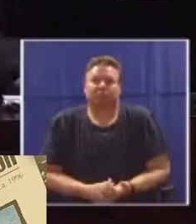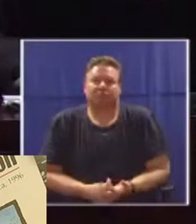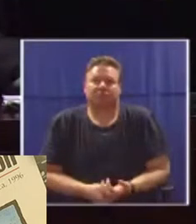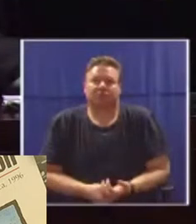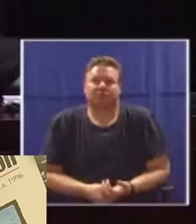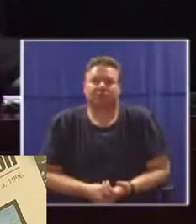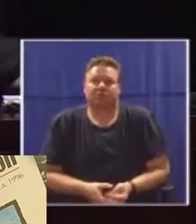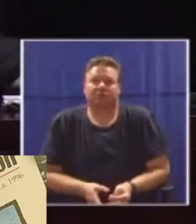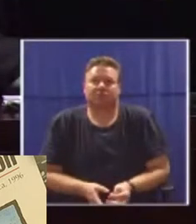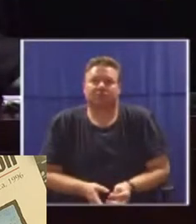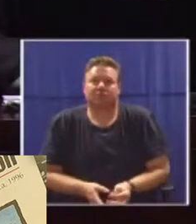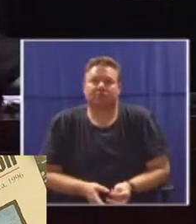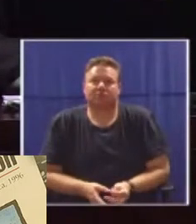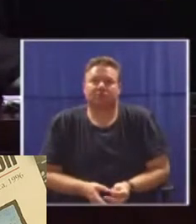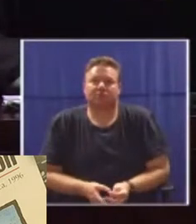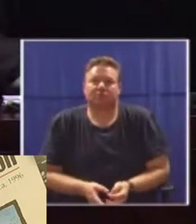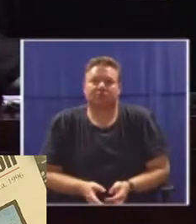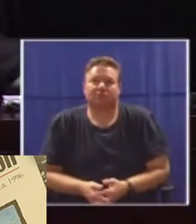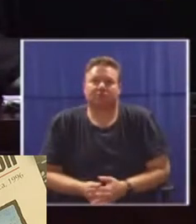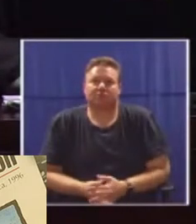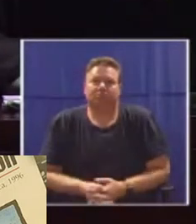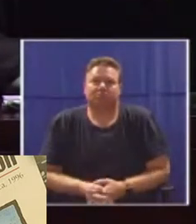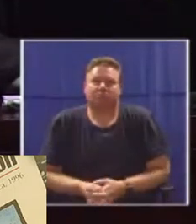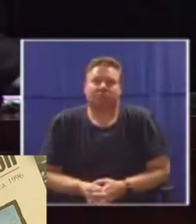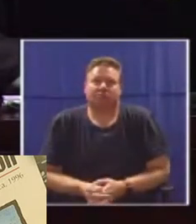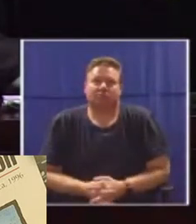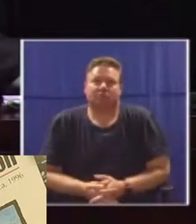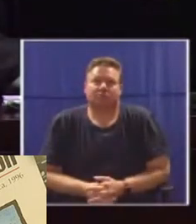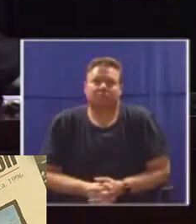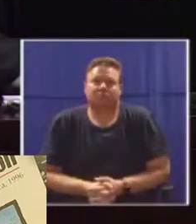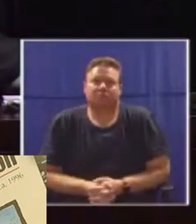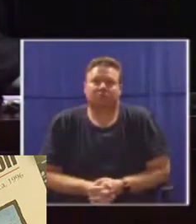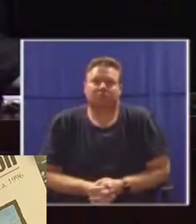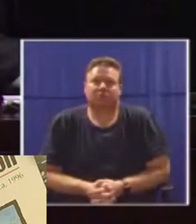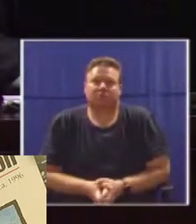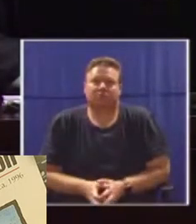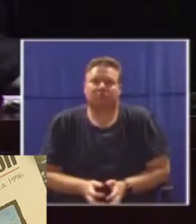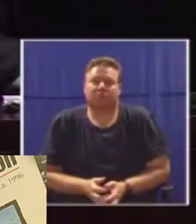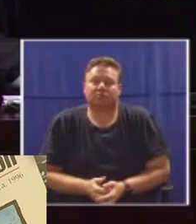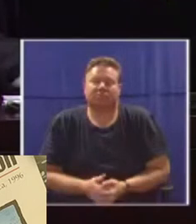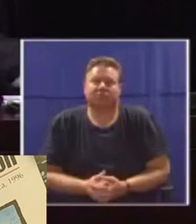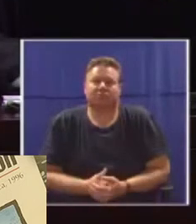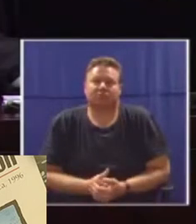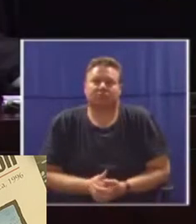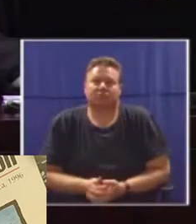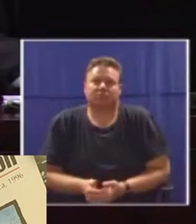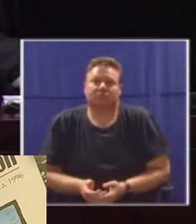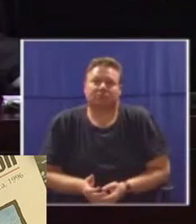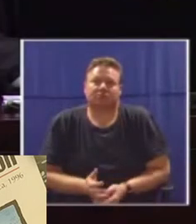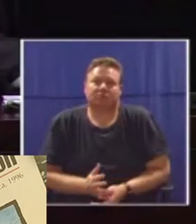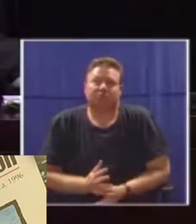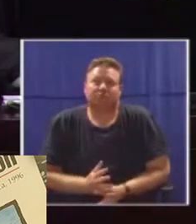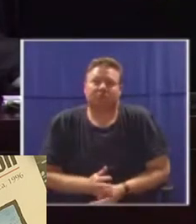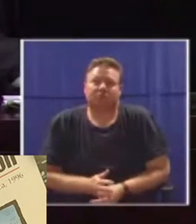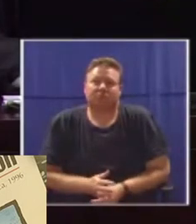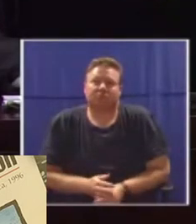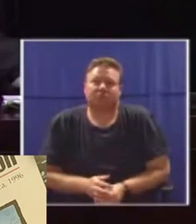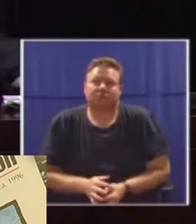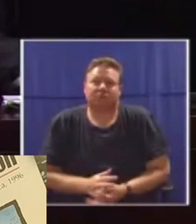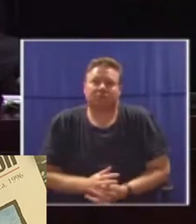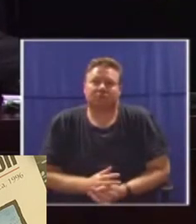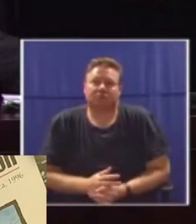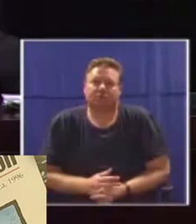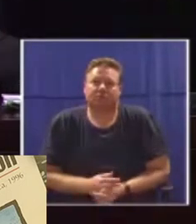vol vertroue dat hierdie struktuur moet verbeter in terme van die gedrag van verenigings, operateurs en bestuurders